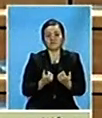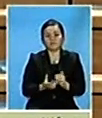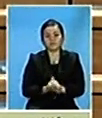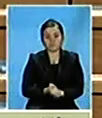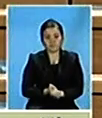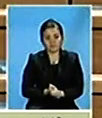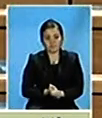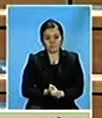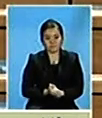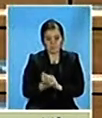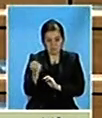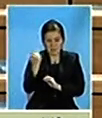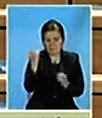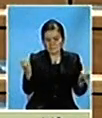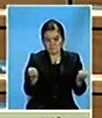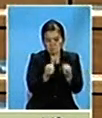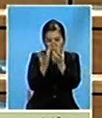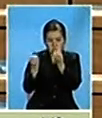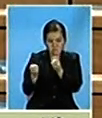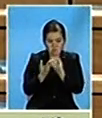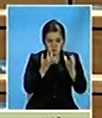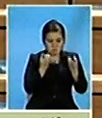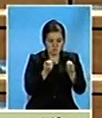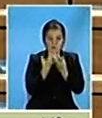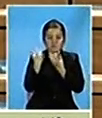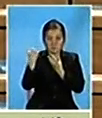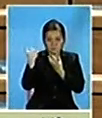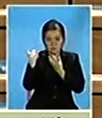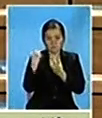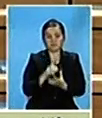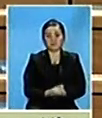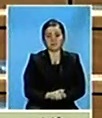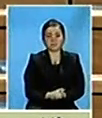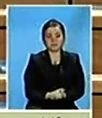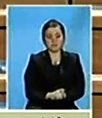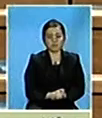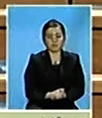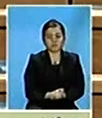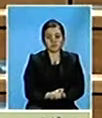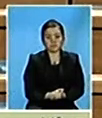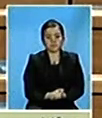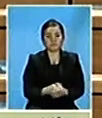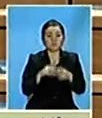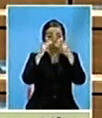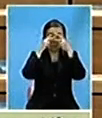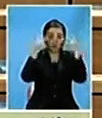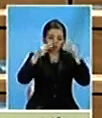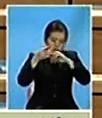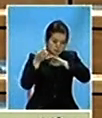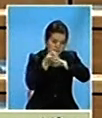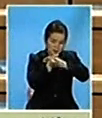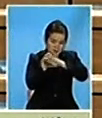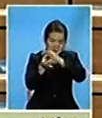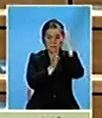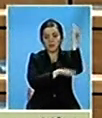มากกว่าปกติโดยที่ผู้ก่อการร้ายใน3จังหวัดภาค